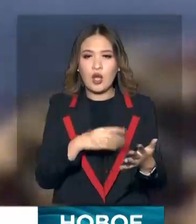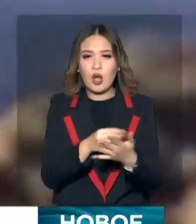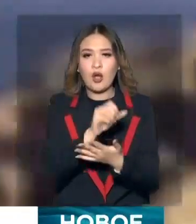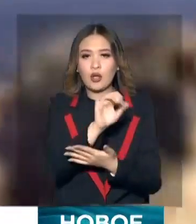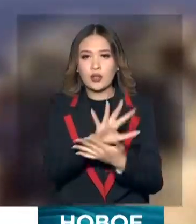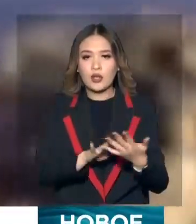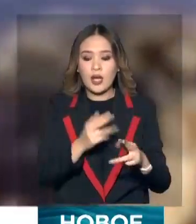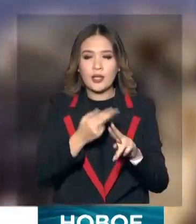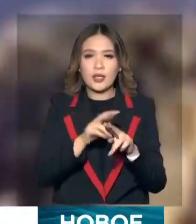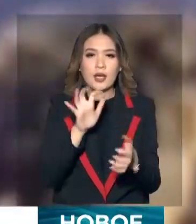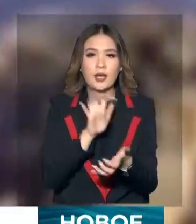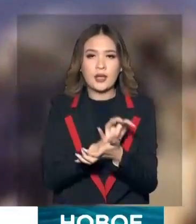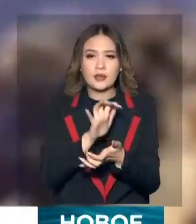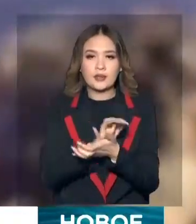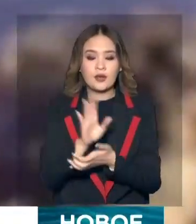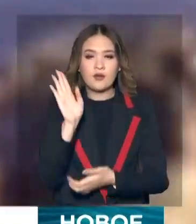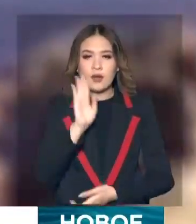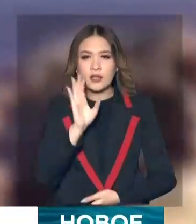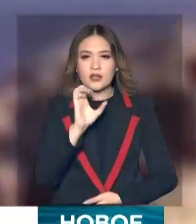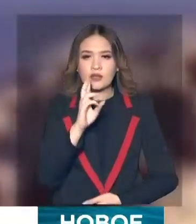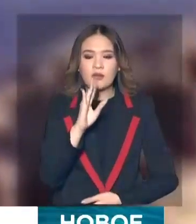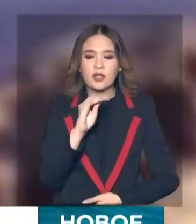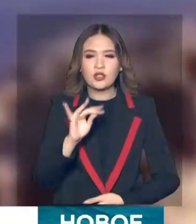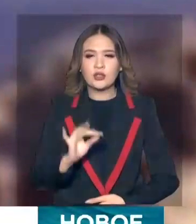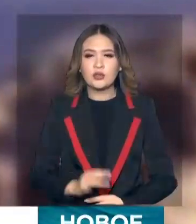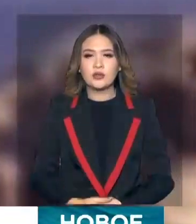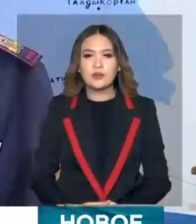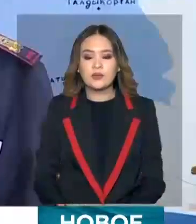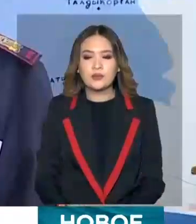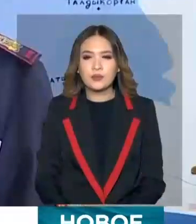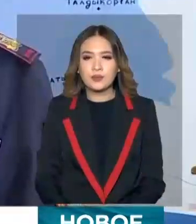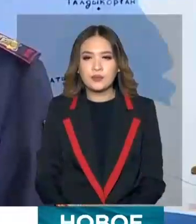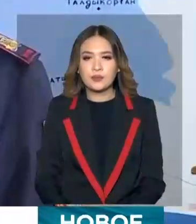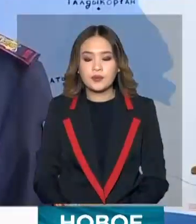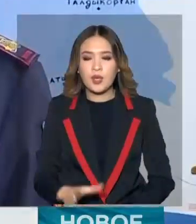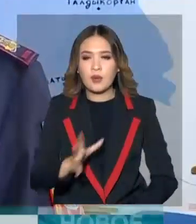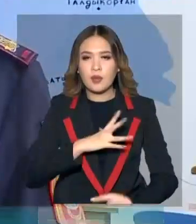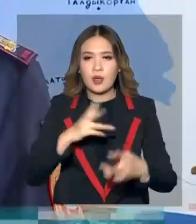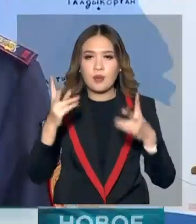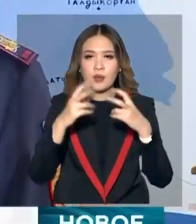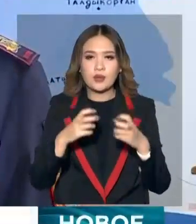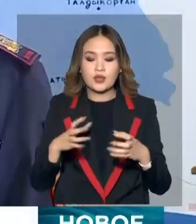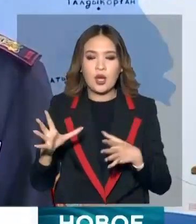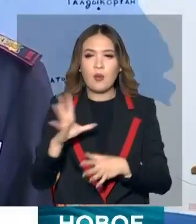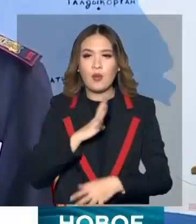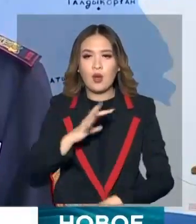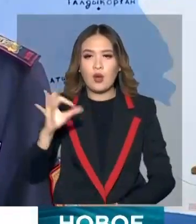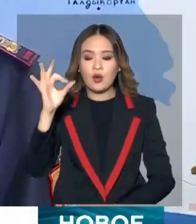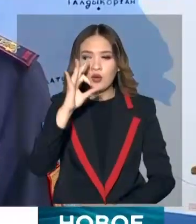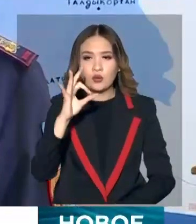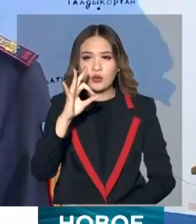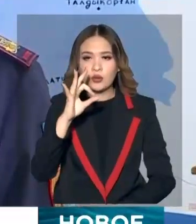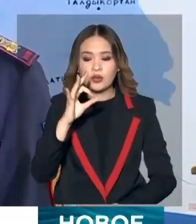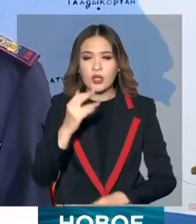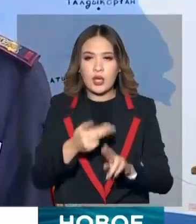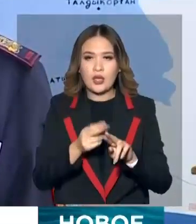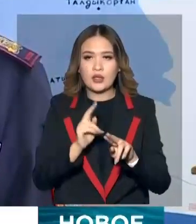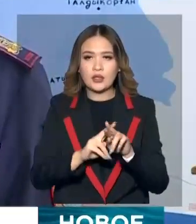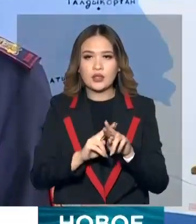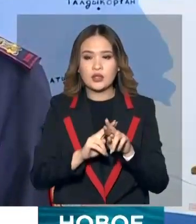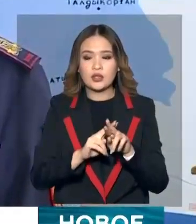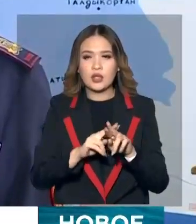утечка загрязненной нефти воды из скважины. Проводились работы по обволакиванию и откачке